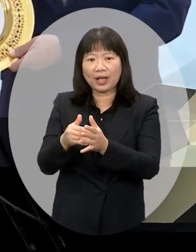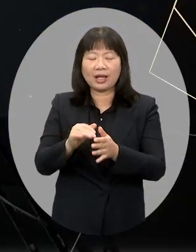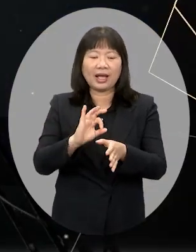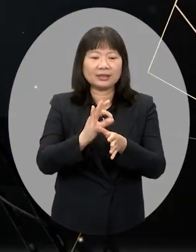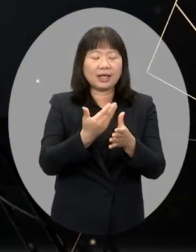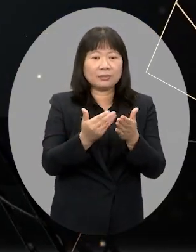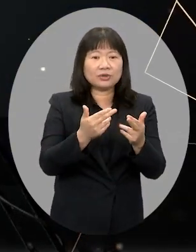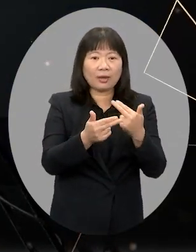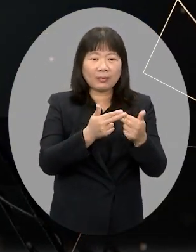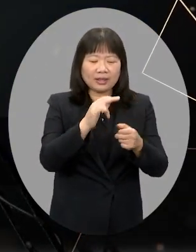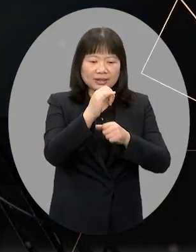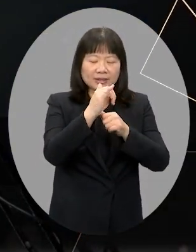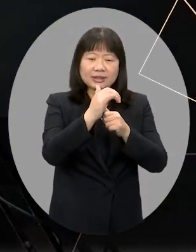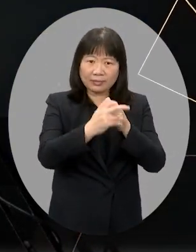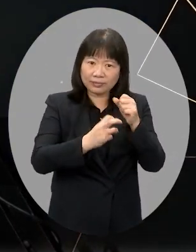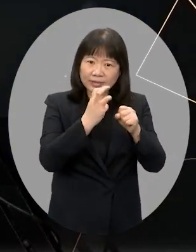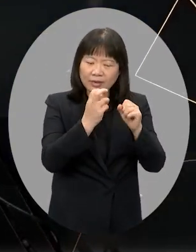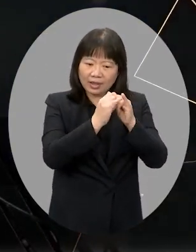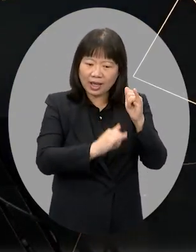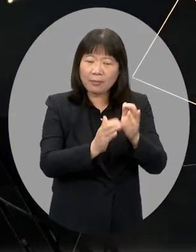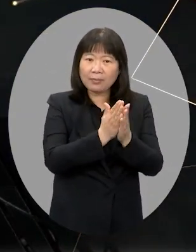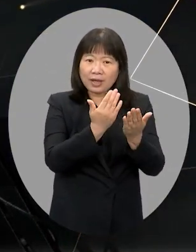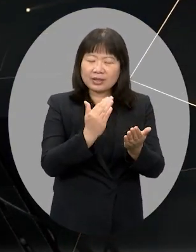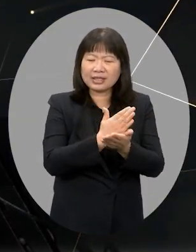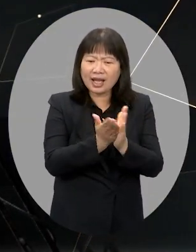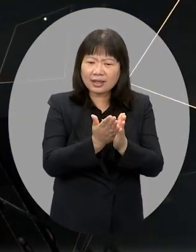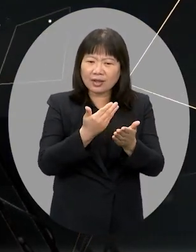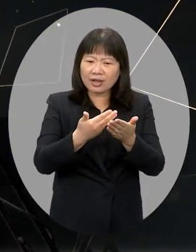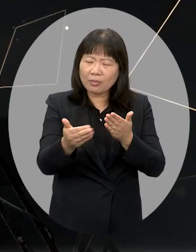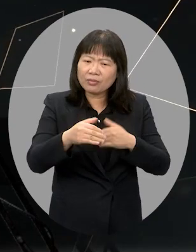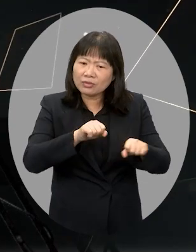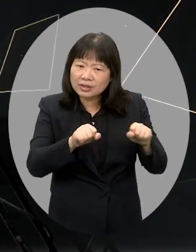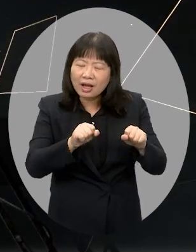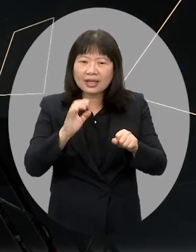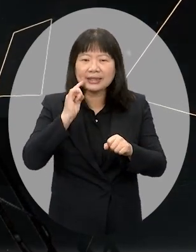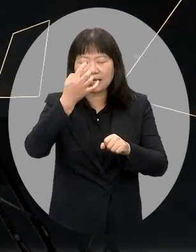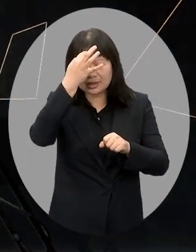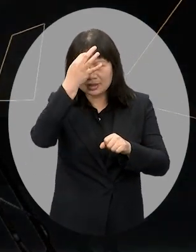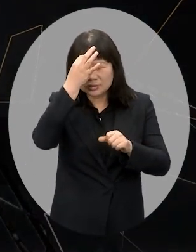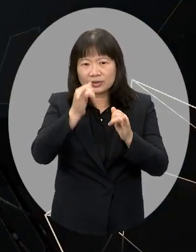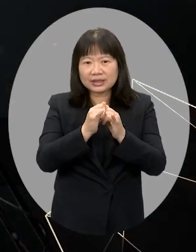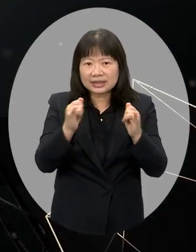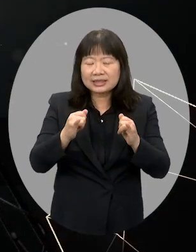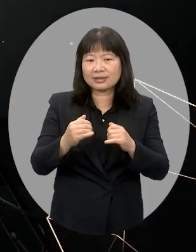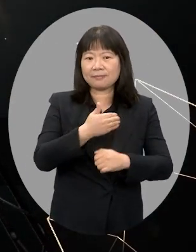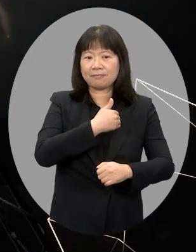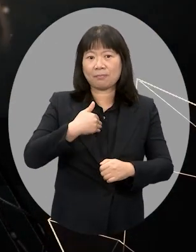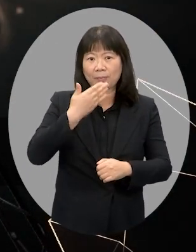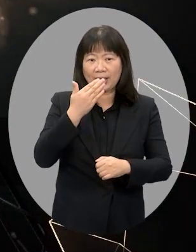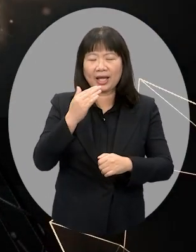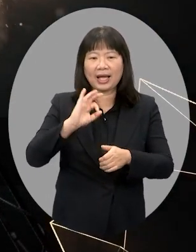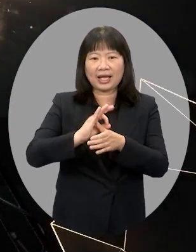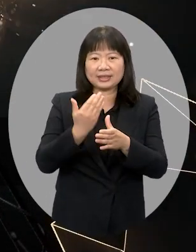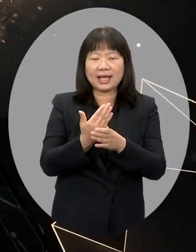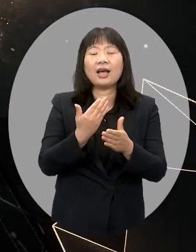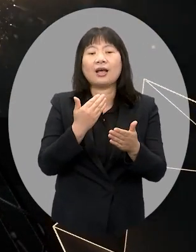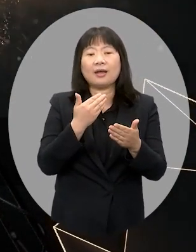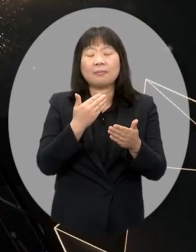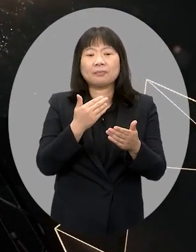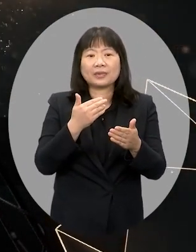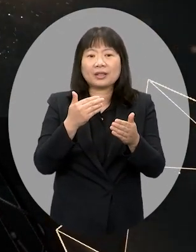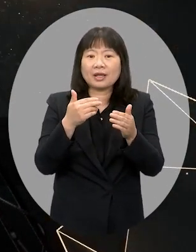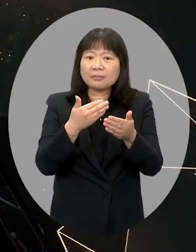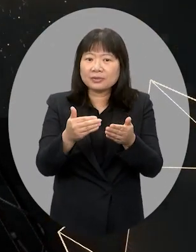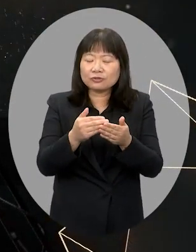수상했습니다. 안양미술협회 30년사를 발간하고 다양한 작품활동으로 안양예술인의 자긍심을 높인 안양미술협회